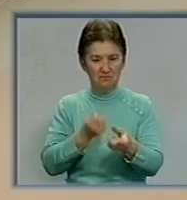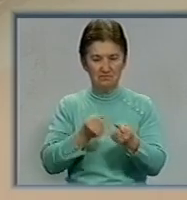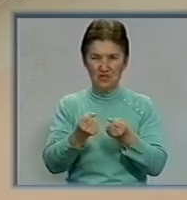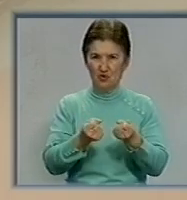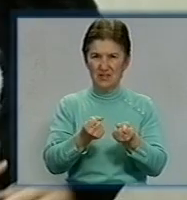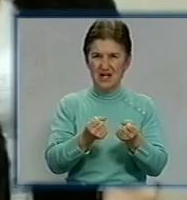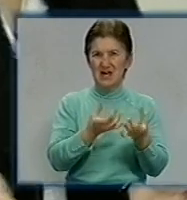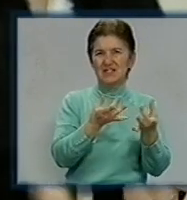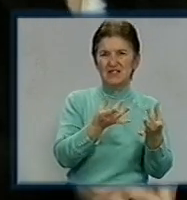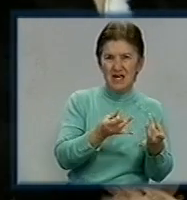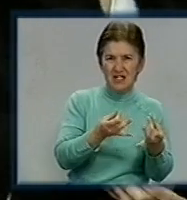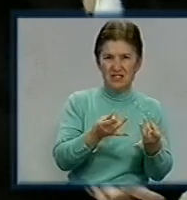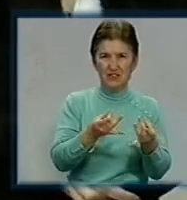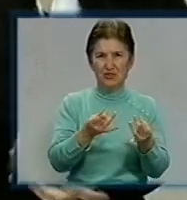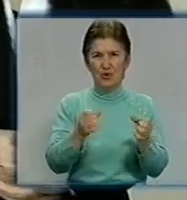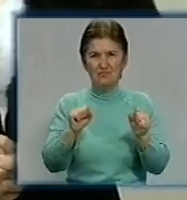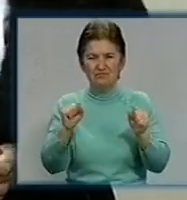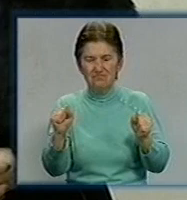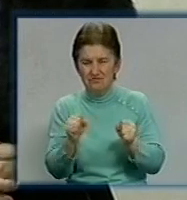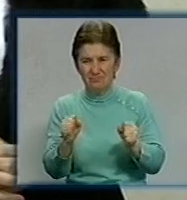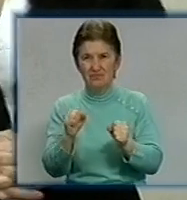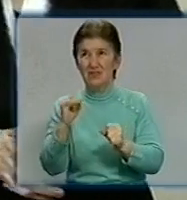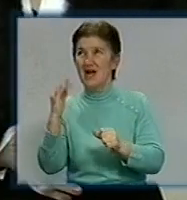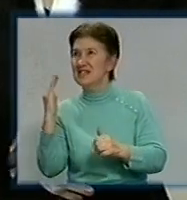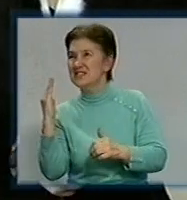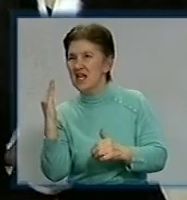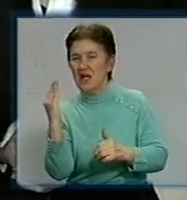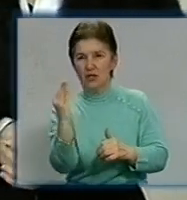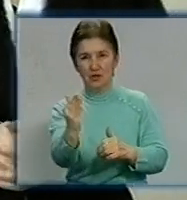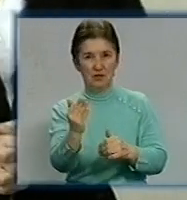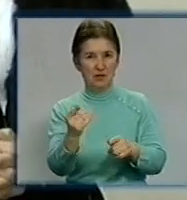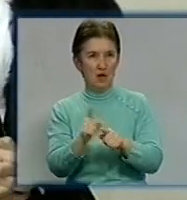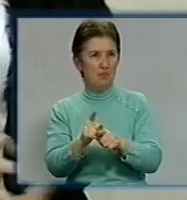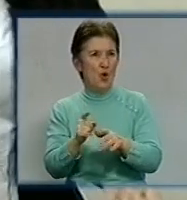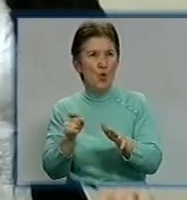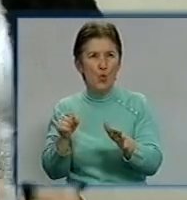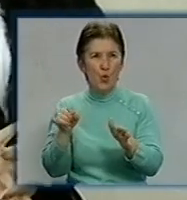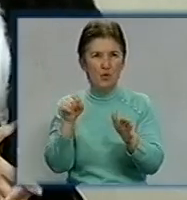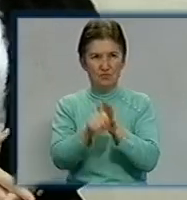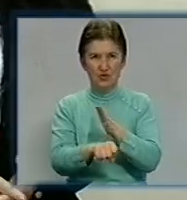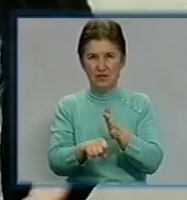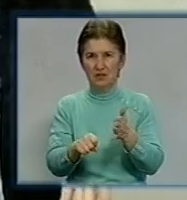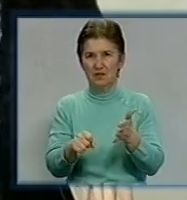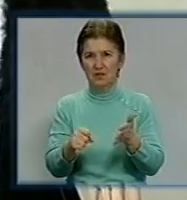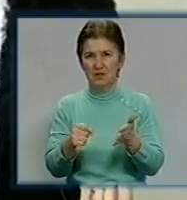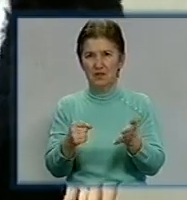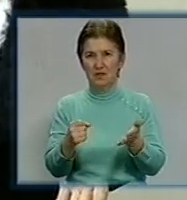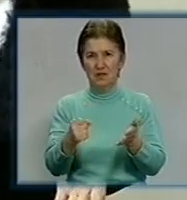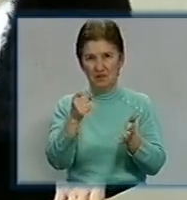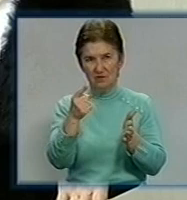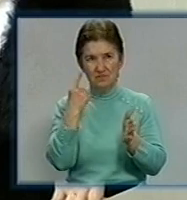грибком на стінах. Це відділення було, якщо можна сказати таким словом, убите, мабуть, ну, розумієте,